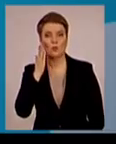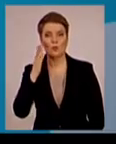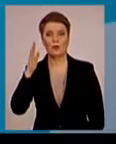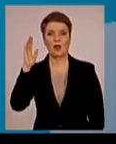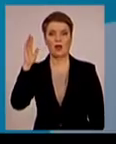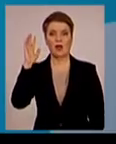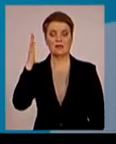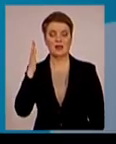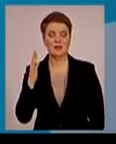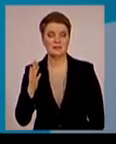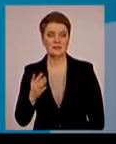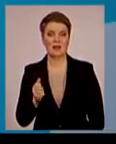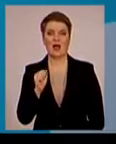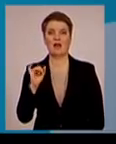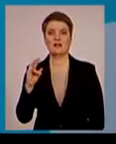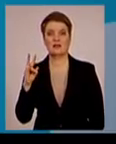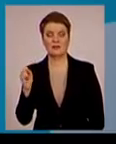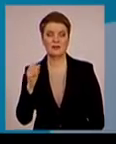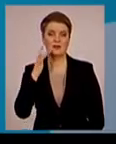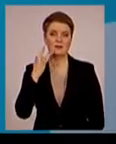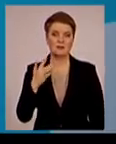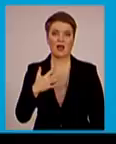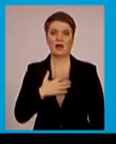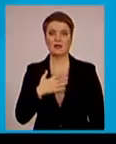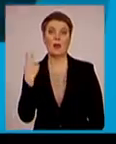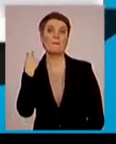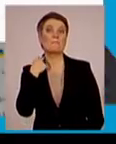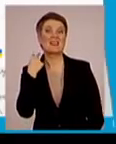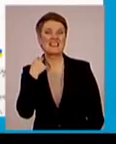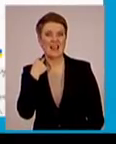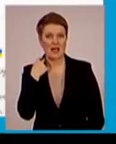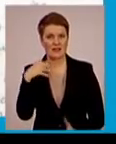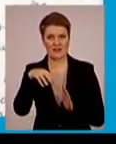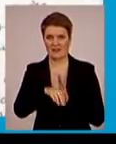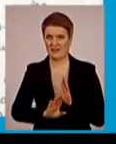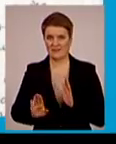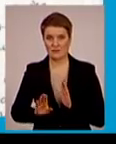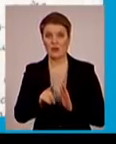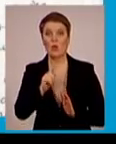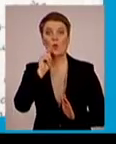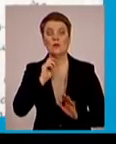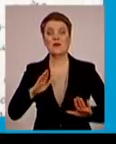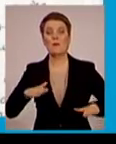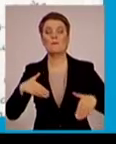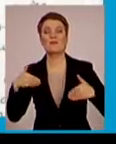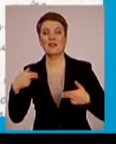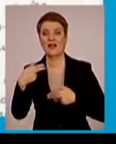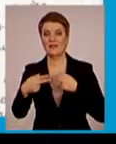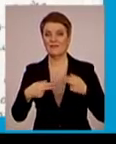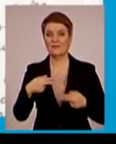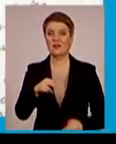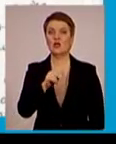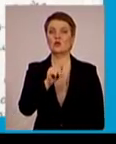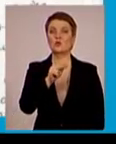та Канаді. Британії у цьому переліку немає, однак із Днем української писемності та мови українців привітала в Твіттері Джудіт